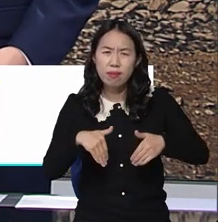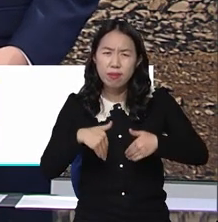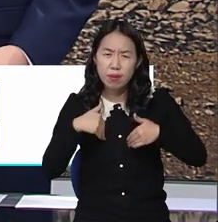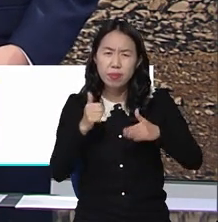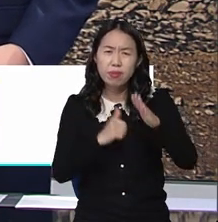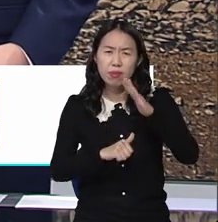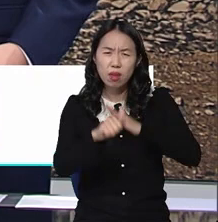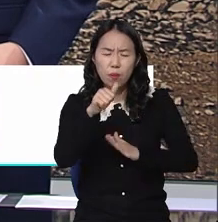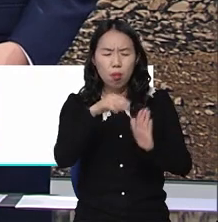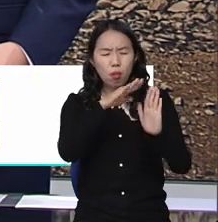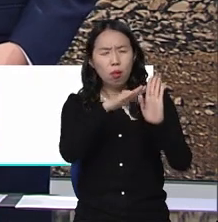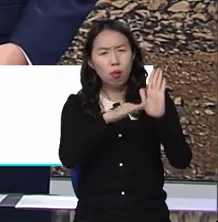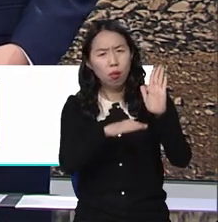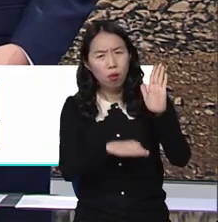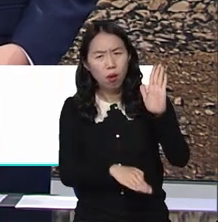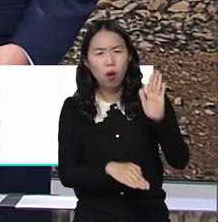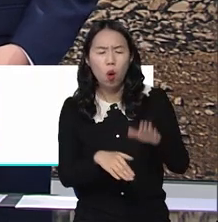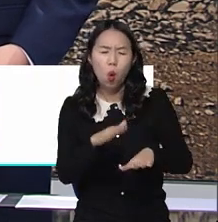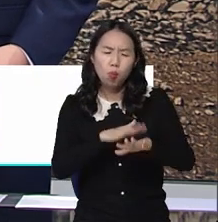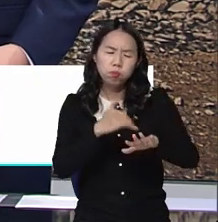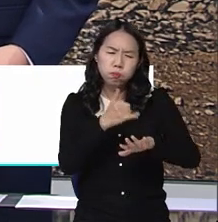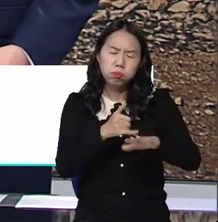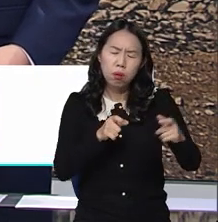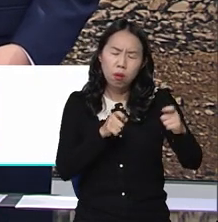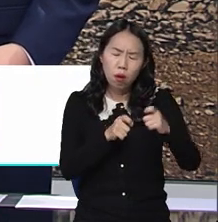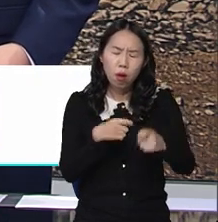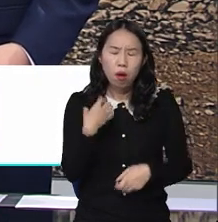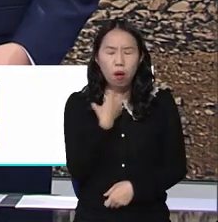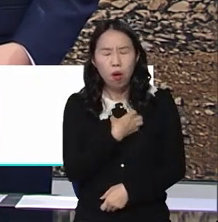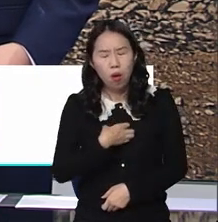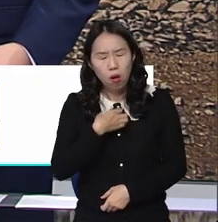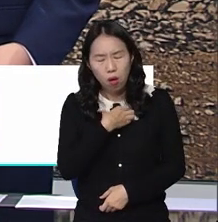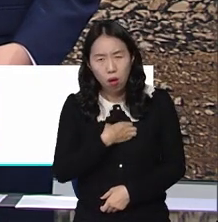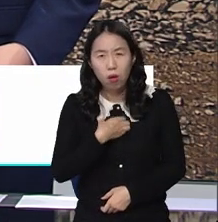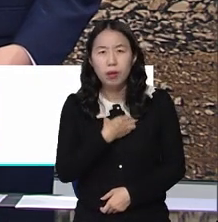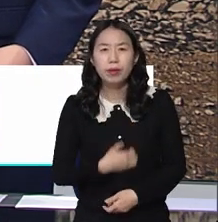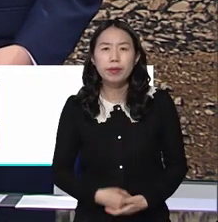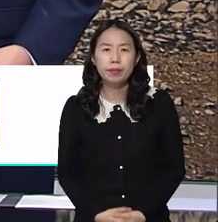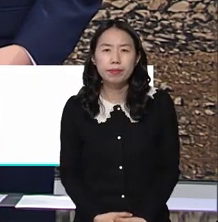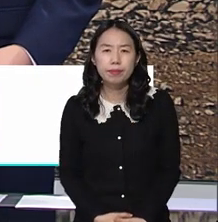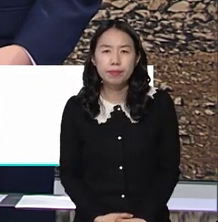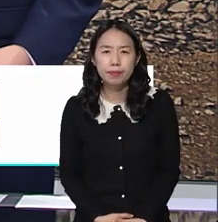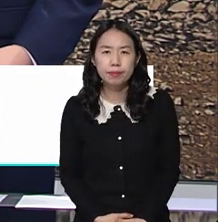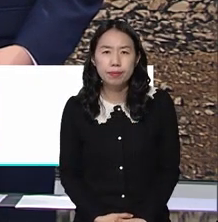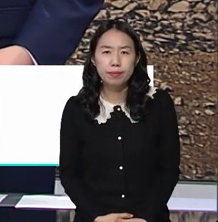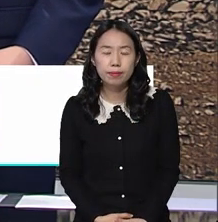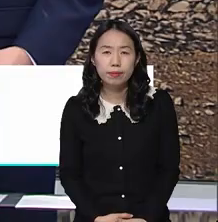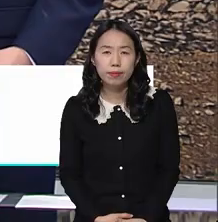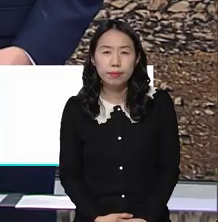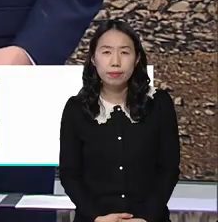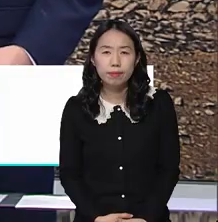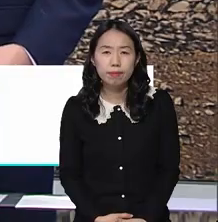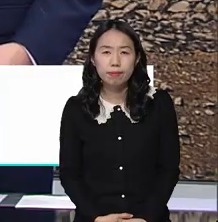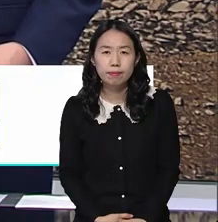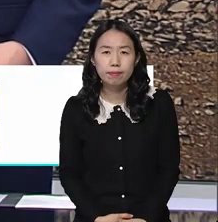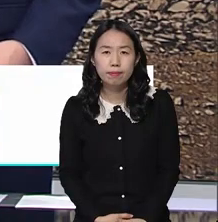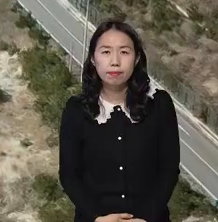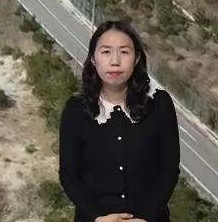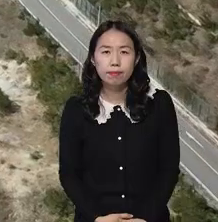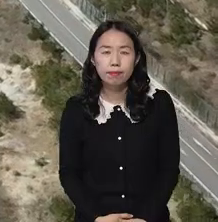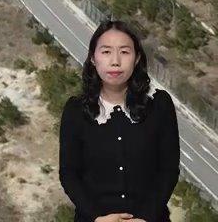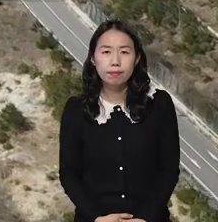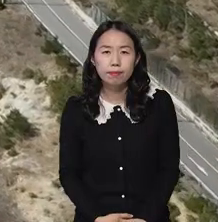저수지의 저수율도 뚝 떨어져 영농철을 앞둔 농가들의 우려도 커지고 있습니다. 이어서 구영슬 기자가 전해드립니다.